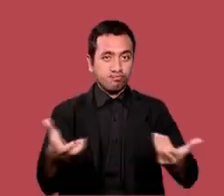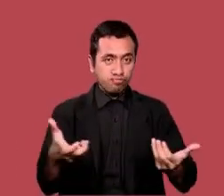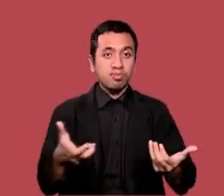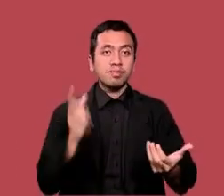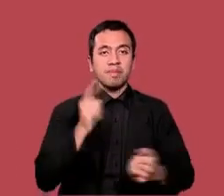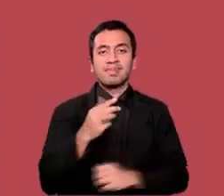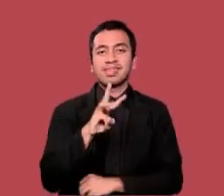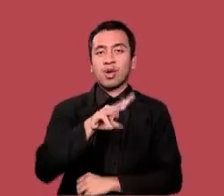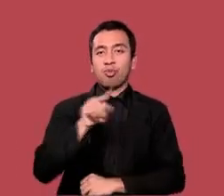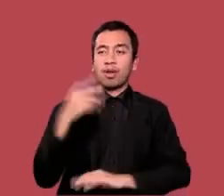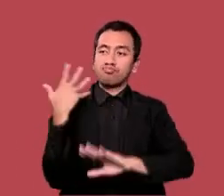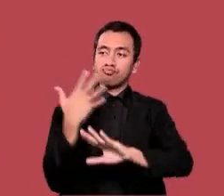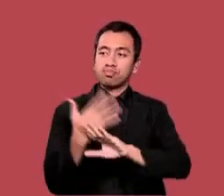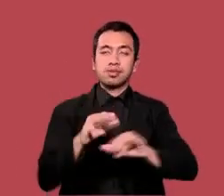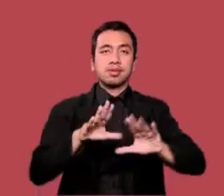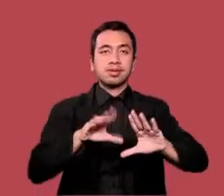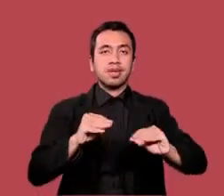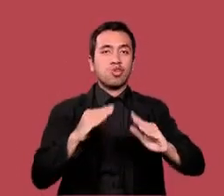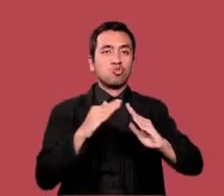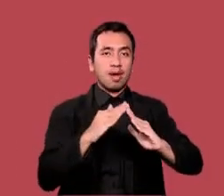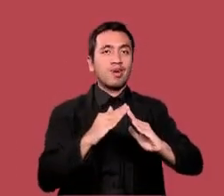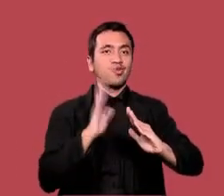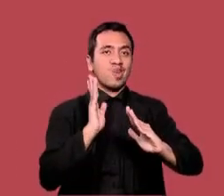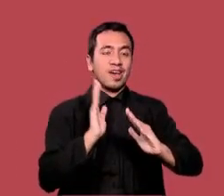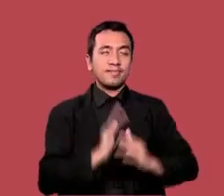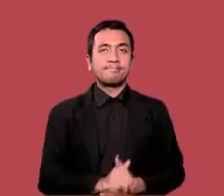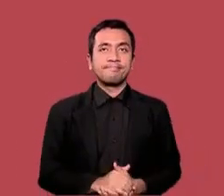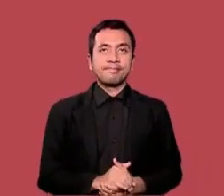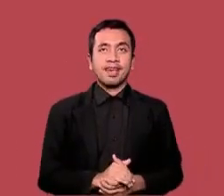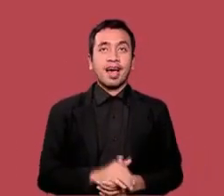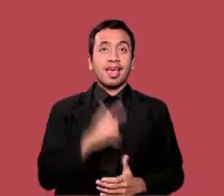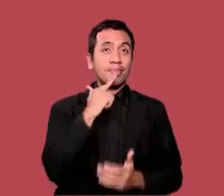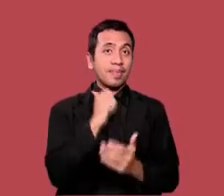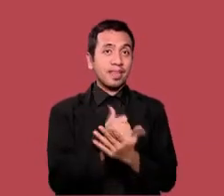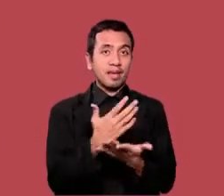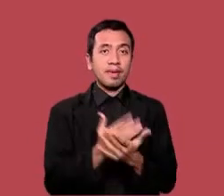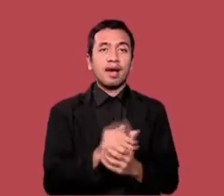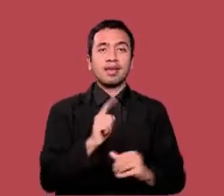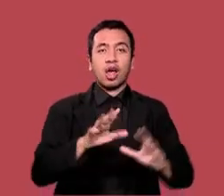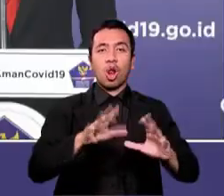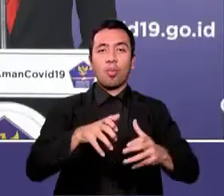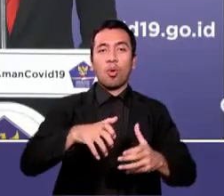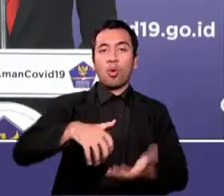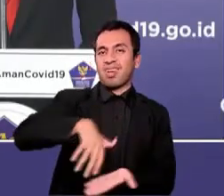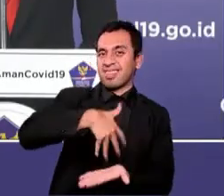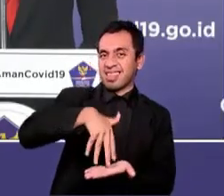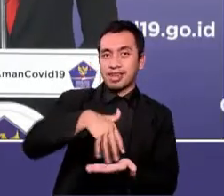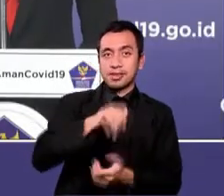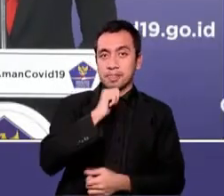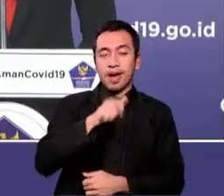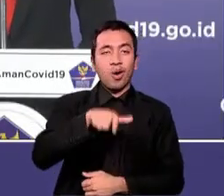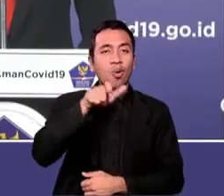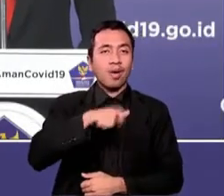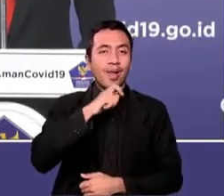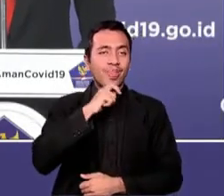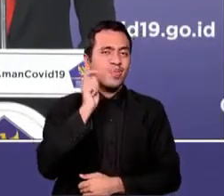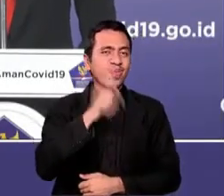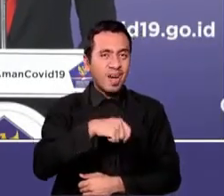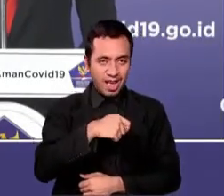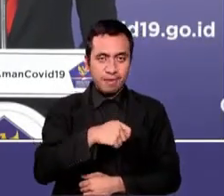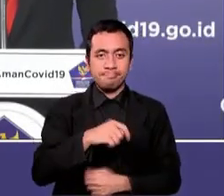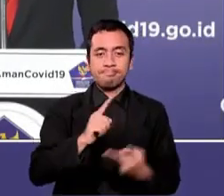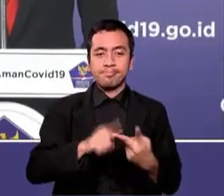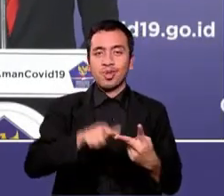kita sudah budayakan dan tentunya mengutamakan keselamatan bagi kelompok rentan yaitu orang tua dan mereka